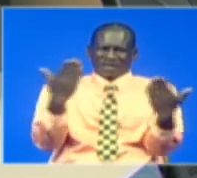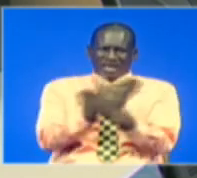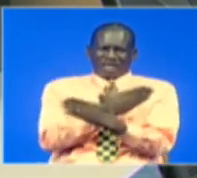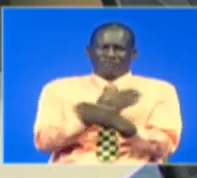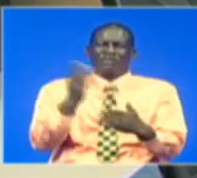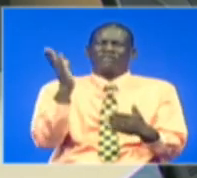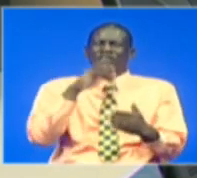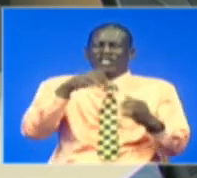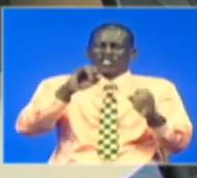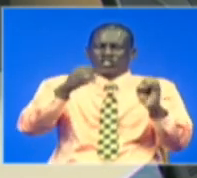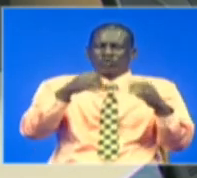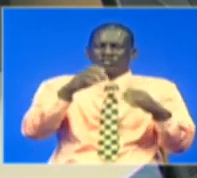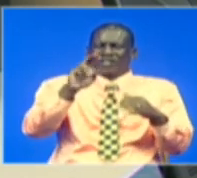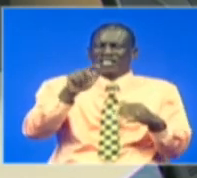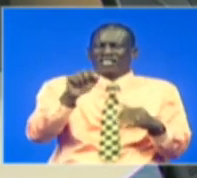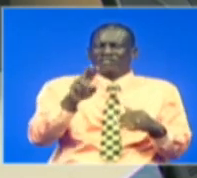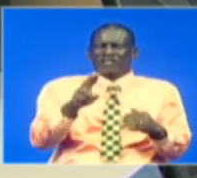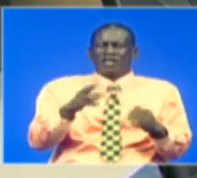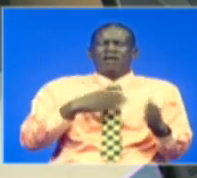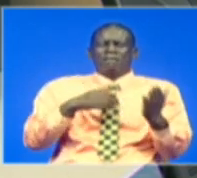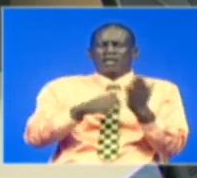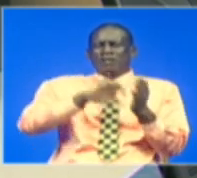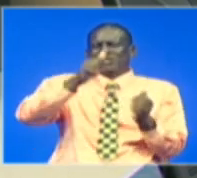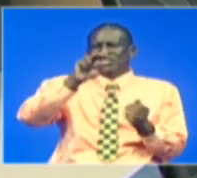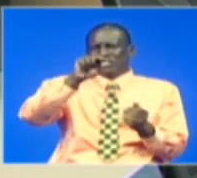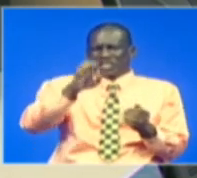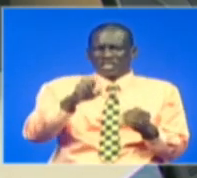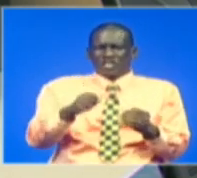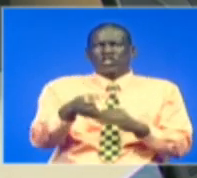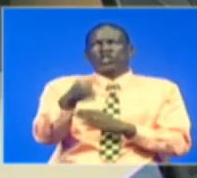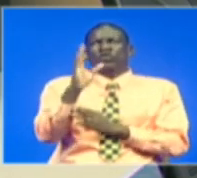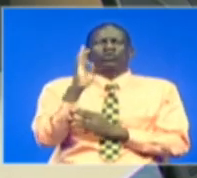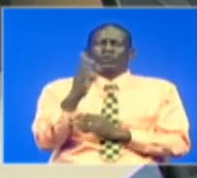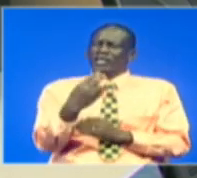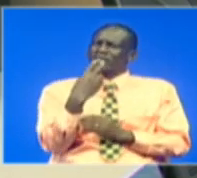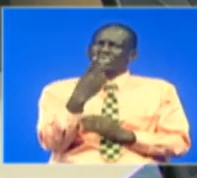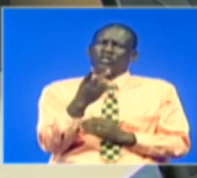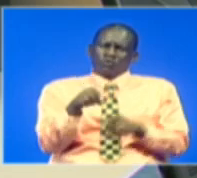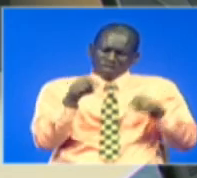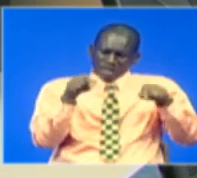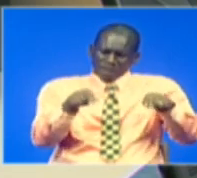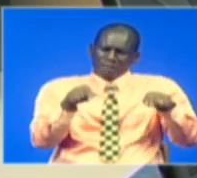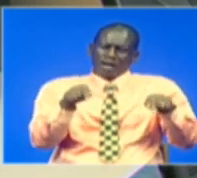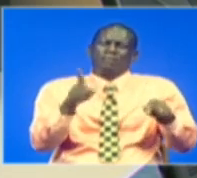taarifa zetu za NTV Jioni. Naitwa Jane Ngoiri, mola kipenda, tukutane papa